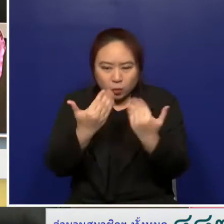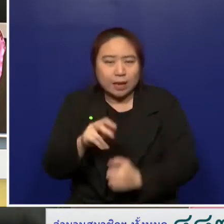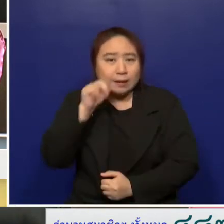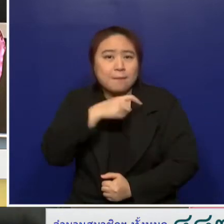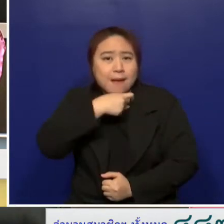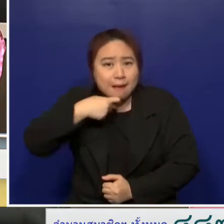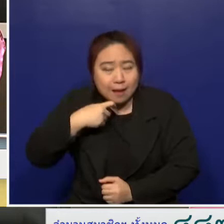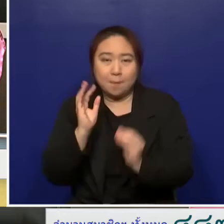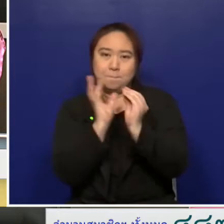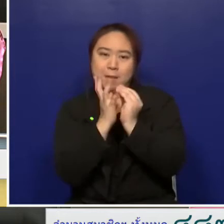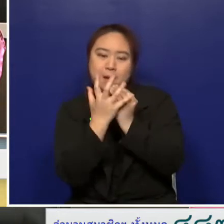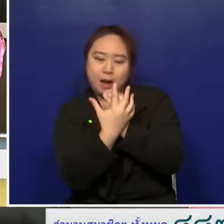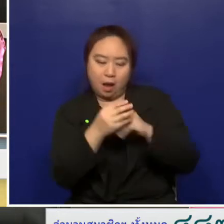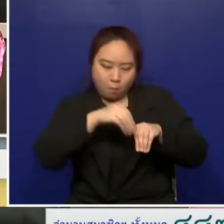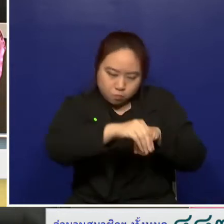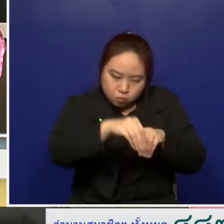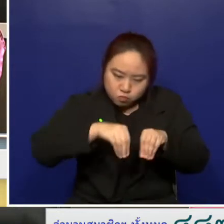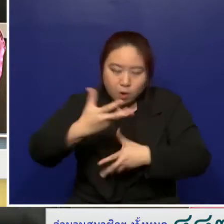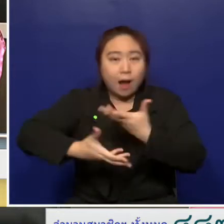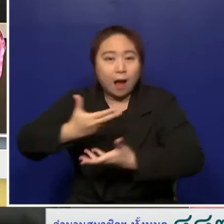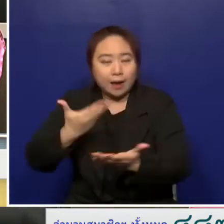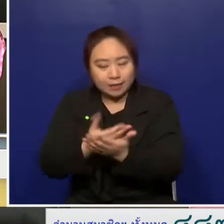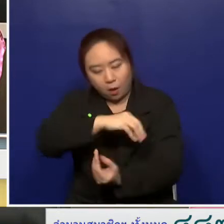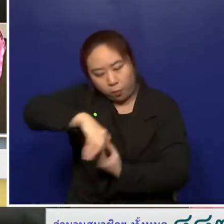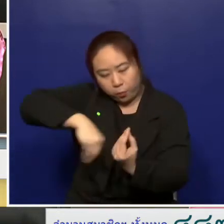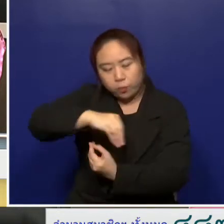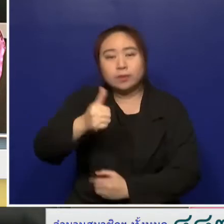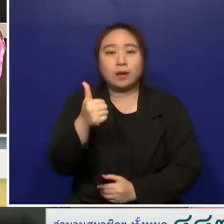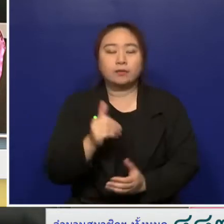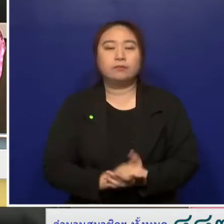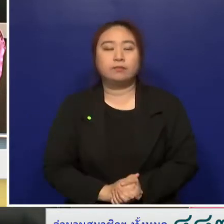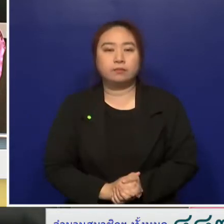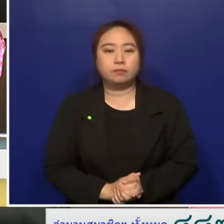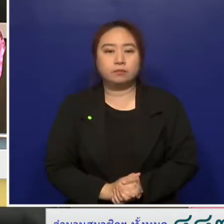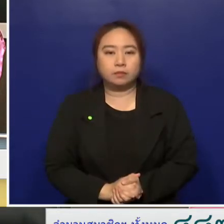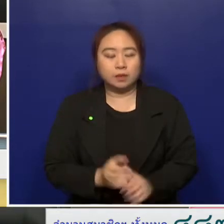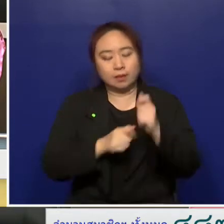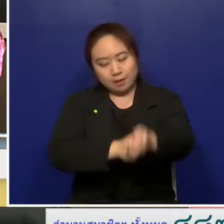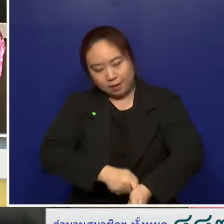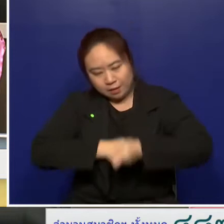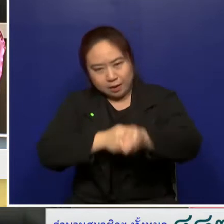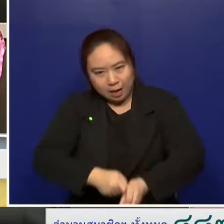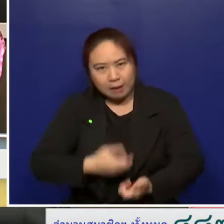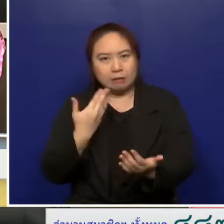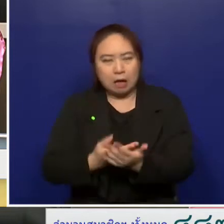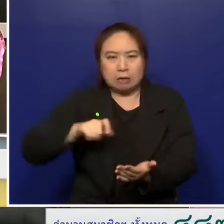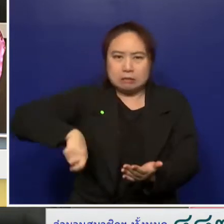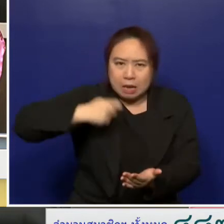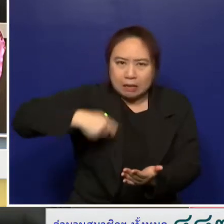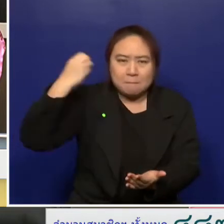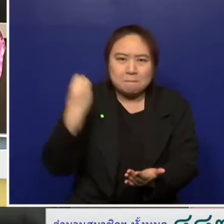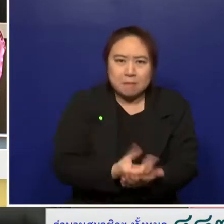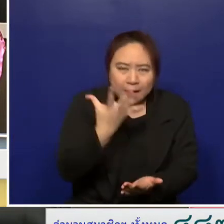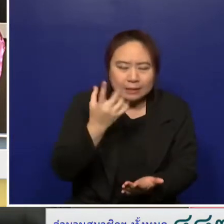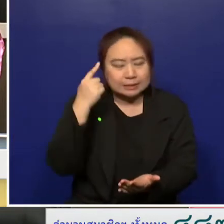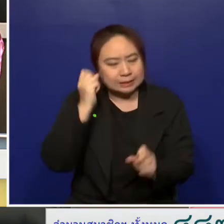จะปูกผักเพื่อนำไปขายสร้างรายได้ให้กับควบครัวทำการเกษตนั้นต้องลงทุไปจำนวมากและทำอย่าง